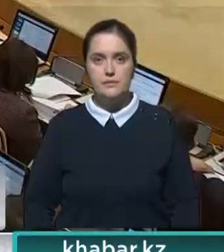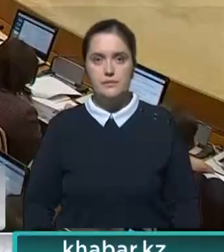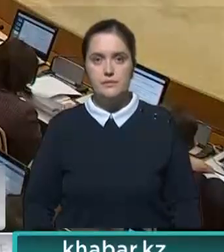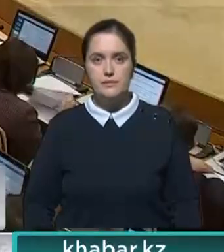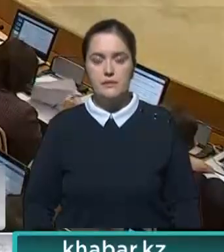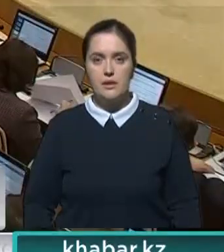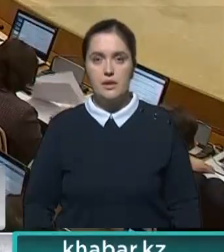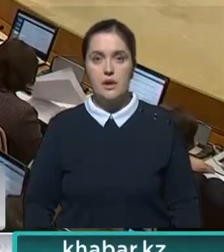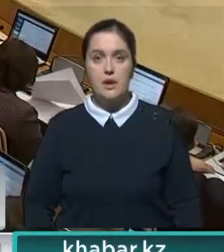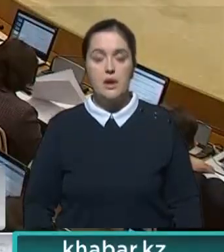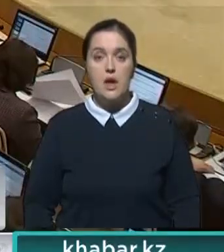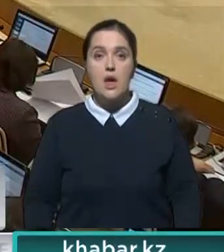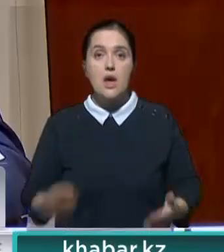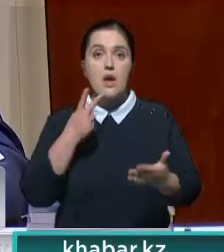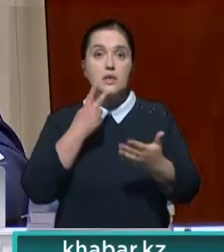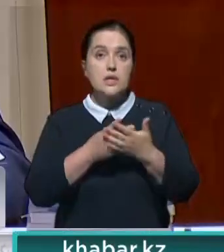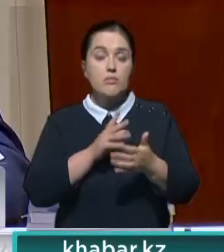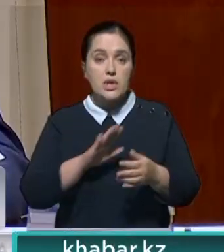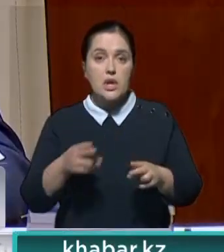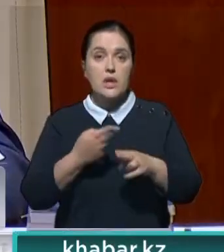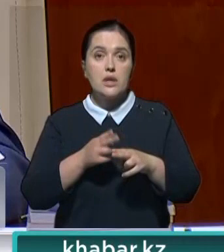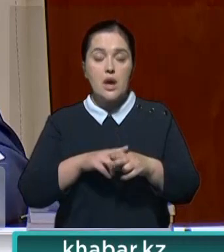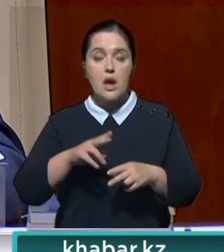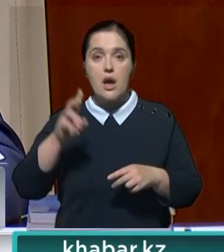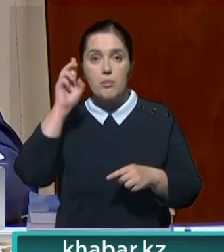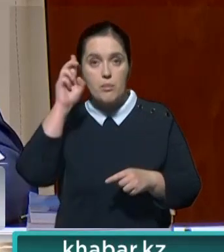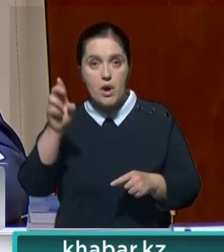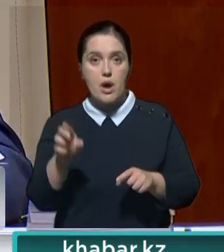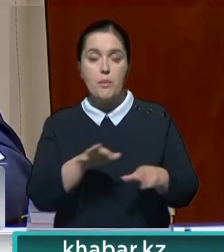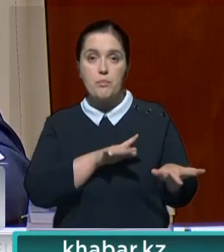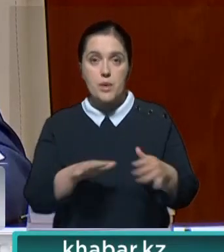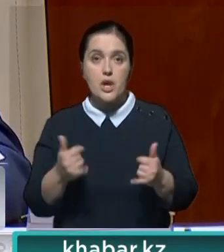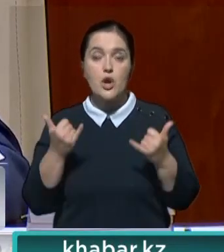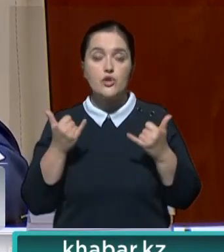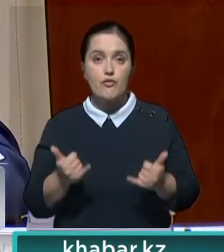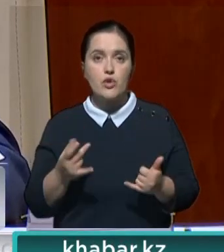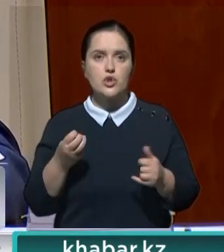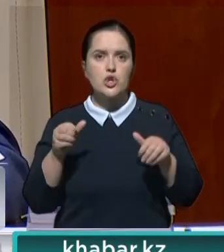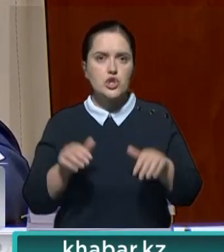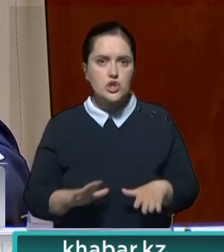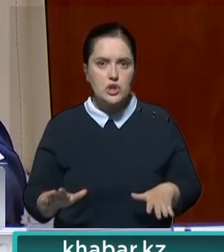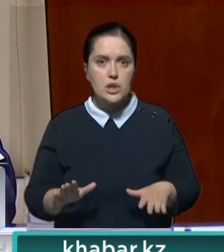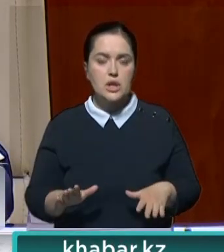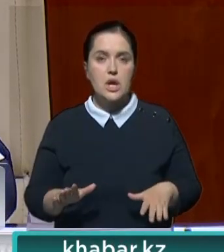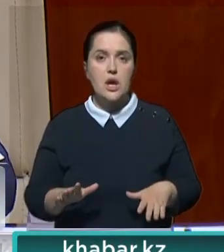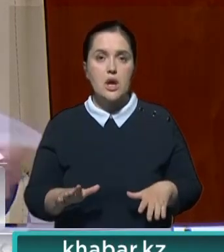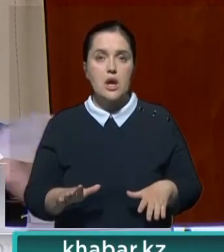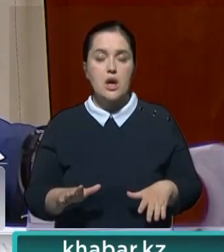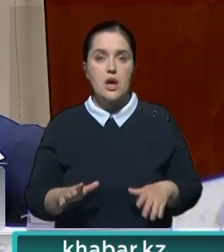Несмотря на принимаемые правительством и местными исполнительными органами меры, на сегодняшний день не решен ряд системных, в том